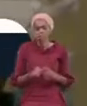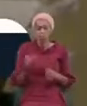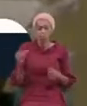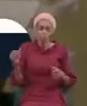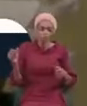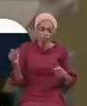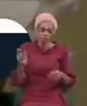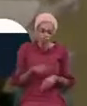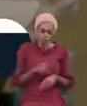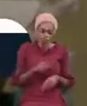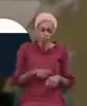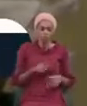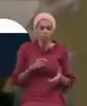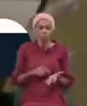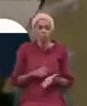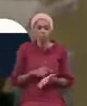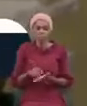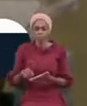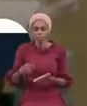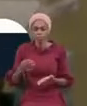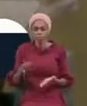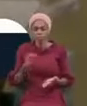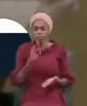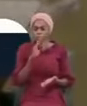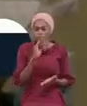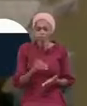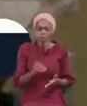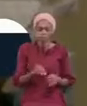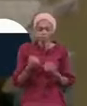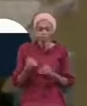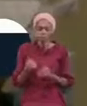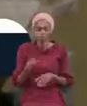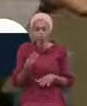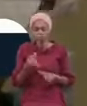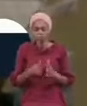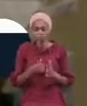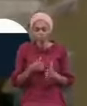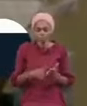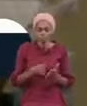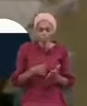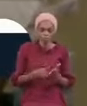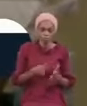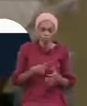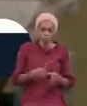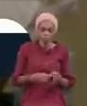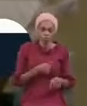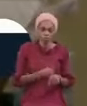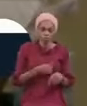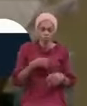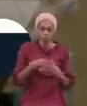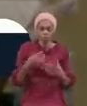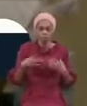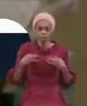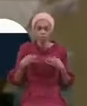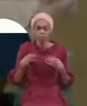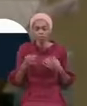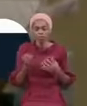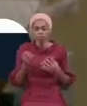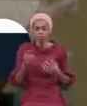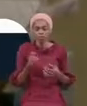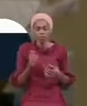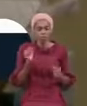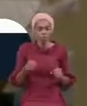qu'il ne soit pas aussi oublieux comme de la loi de Dieu tombé dans ces situation terrible